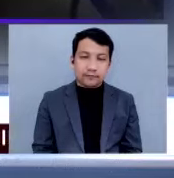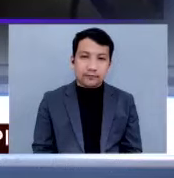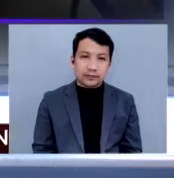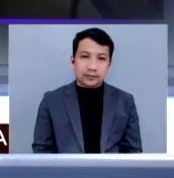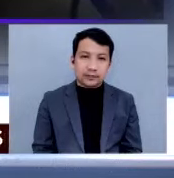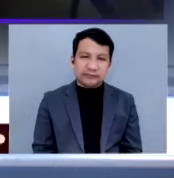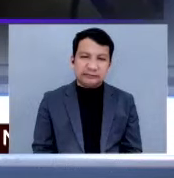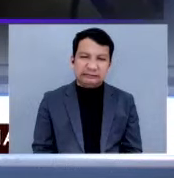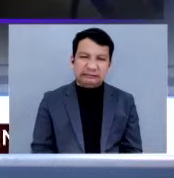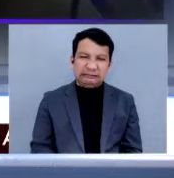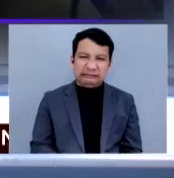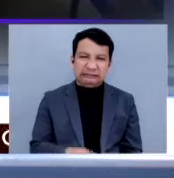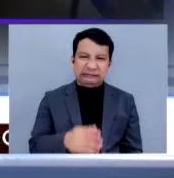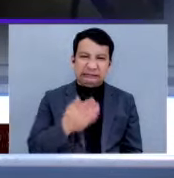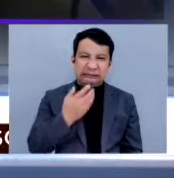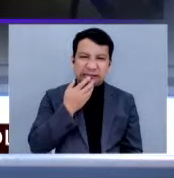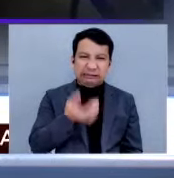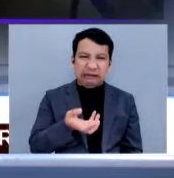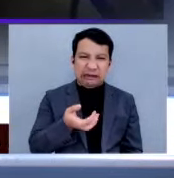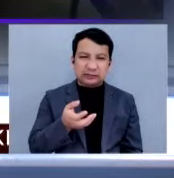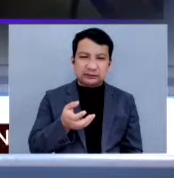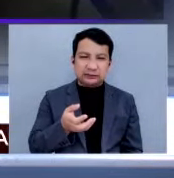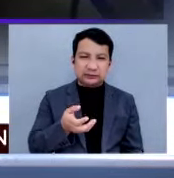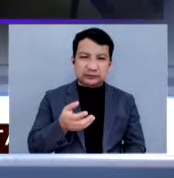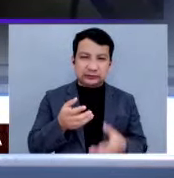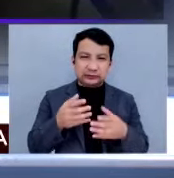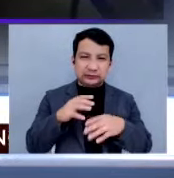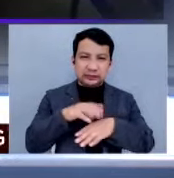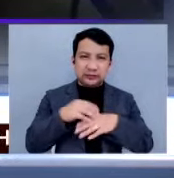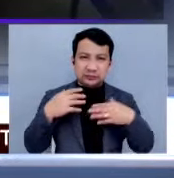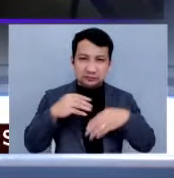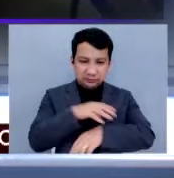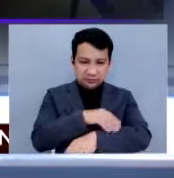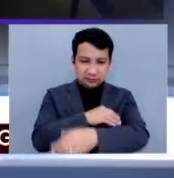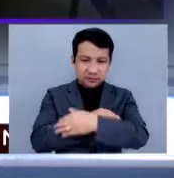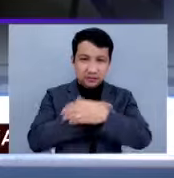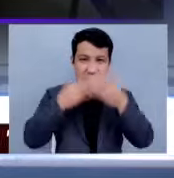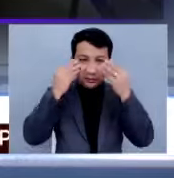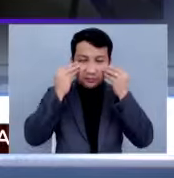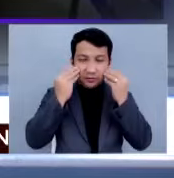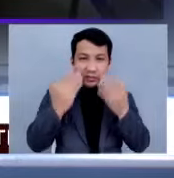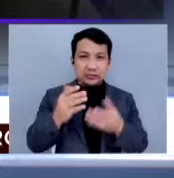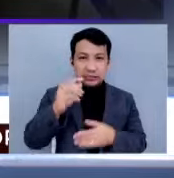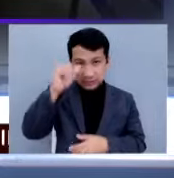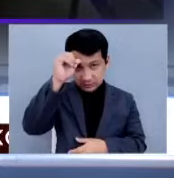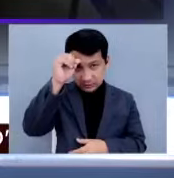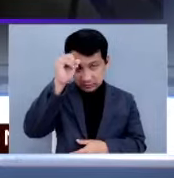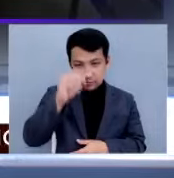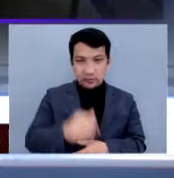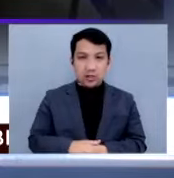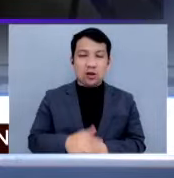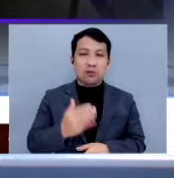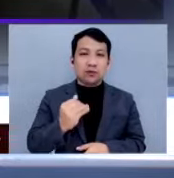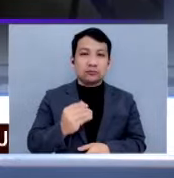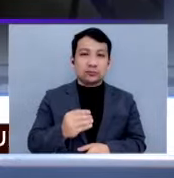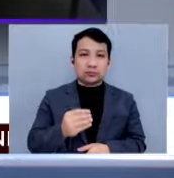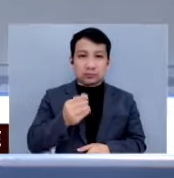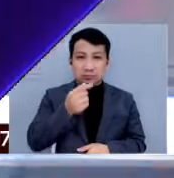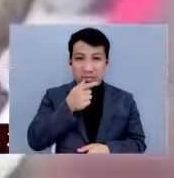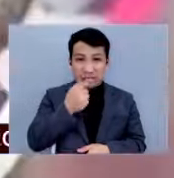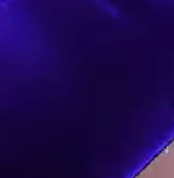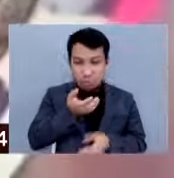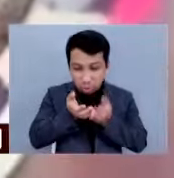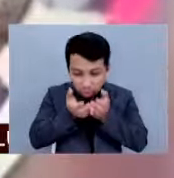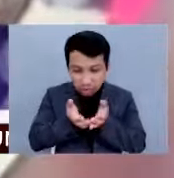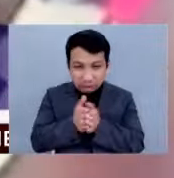Nakakadiri ang masahe sa mukha ng isang empleyado ng salon sa Lucknow, India. Gumagamit siya ng laway.